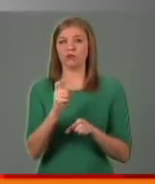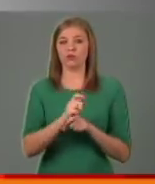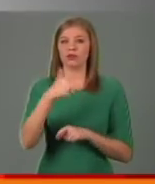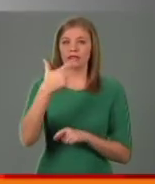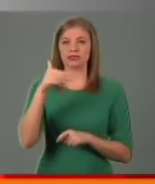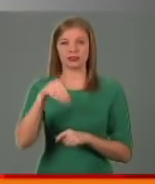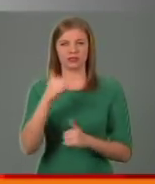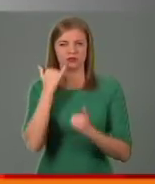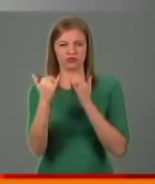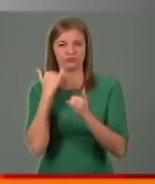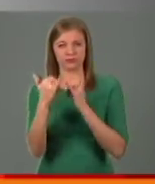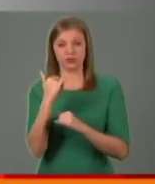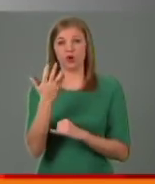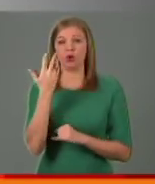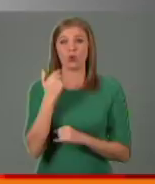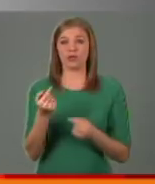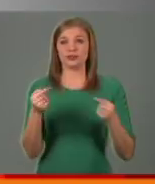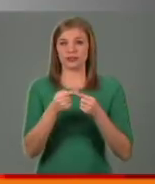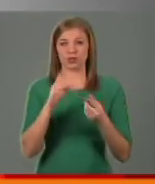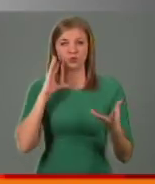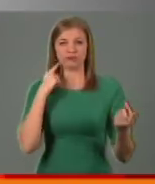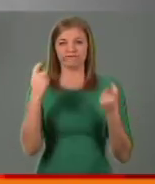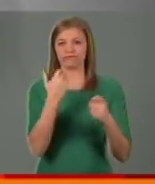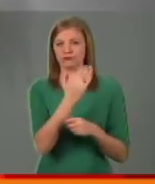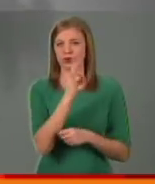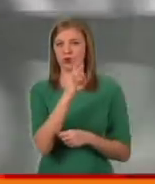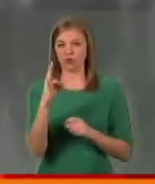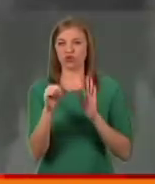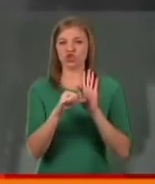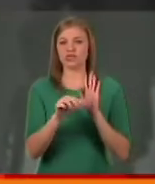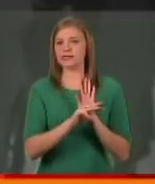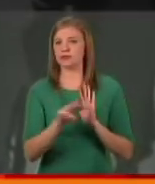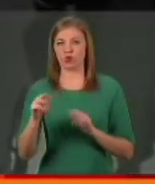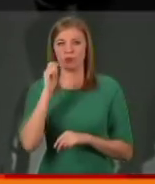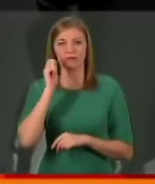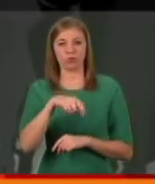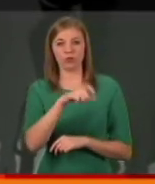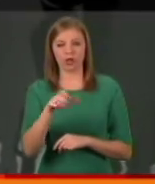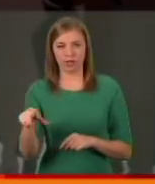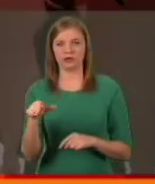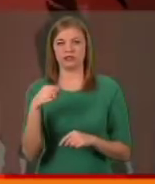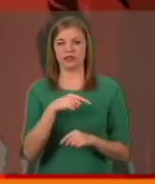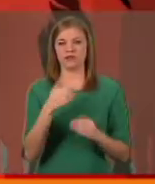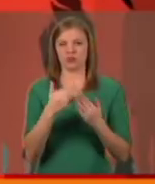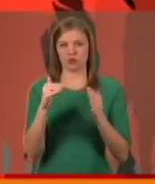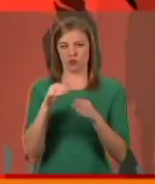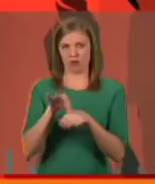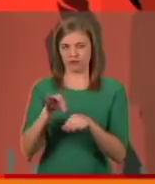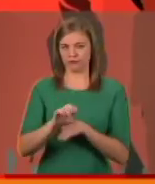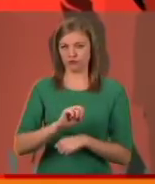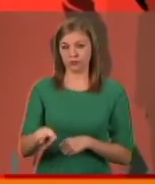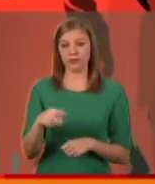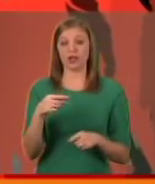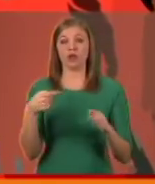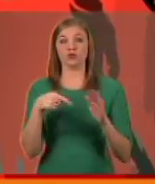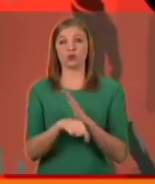30 тисяч дзвінків. Тоді як, згідно зі статистикою ООН, 6 мільйонів українців поневіряється від домашнього насильства.